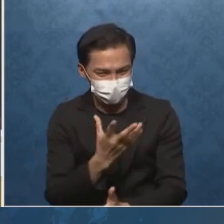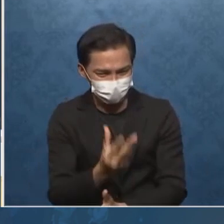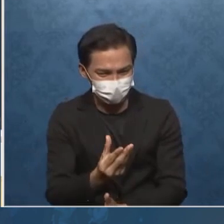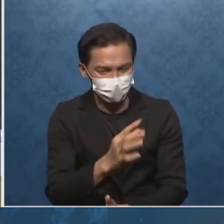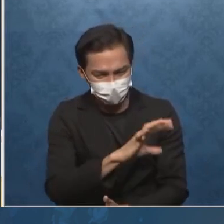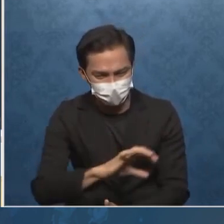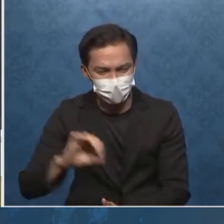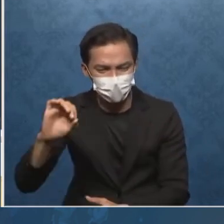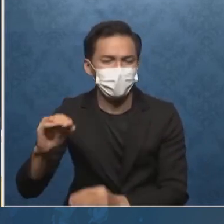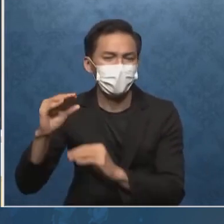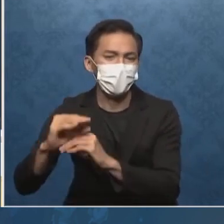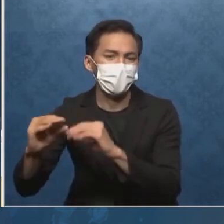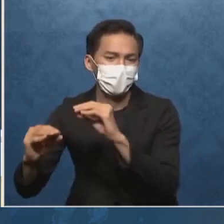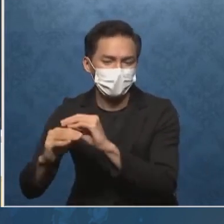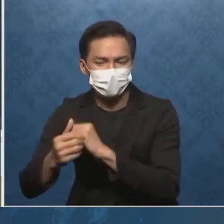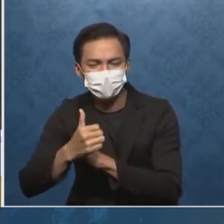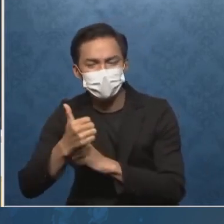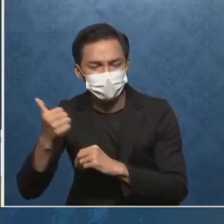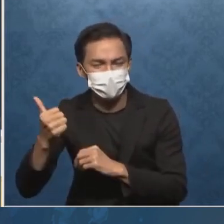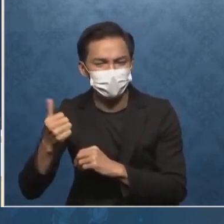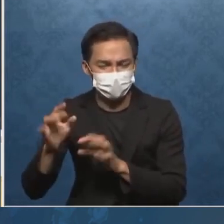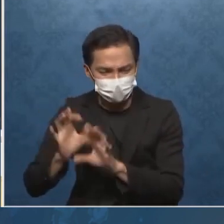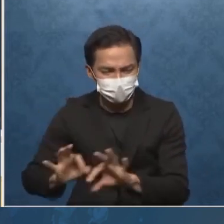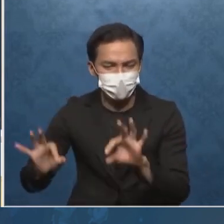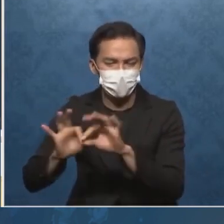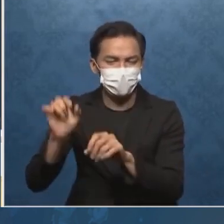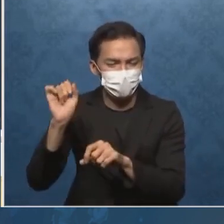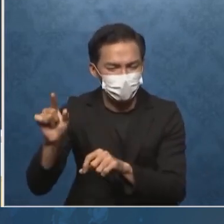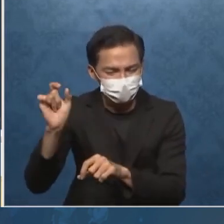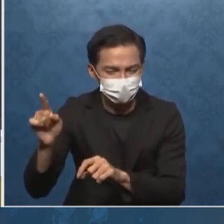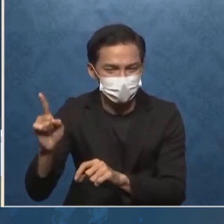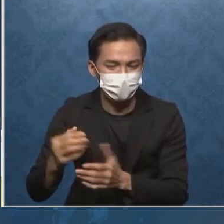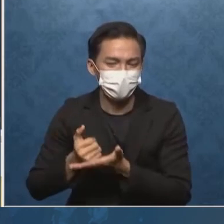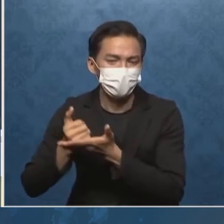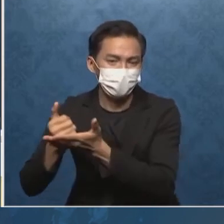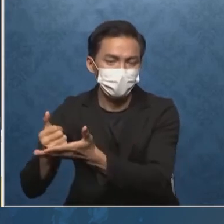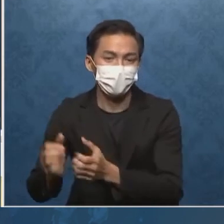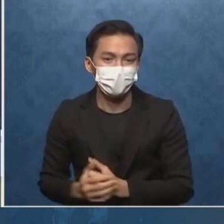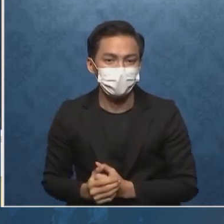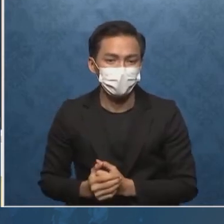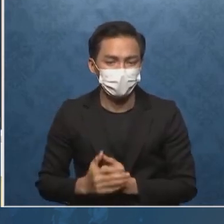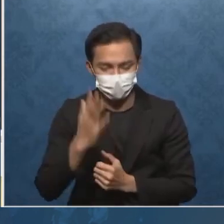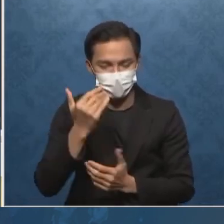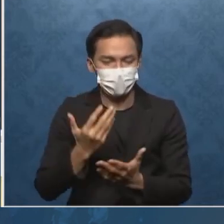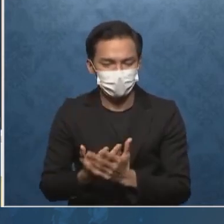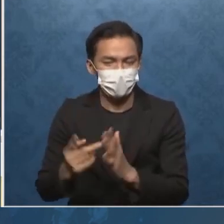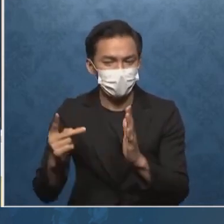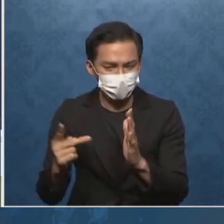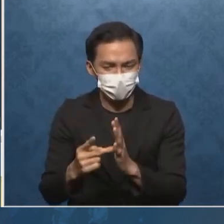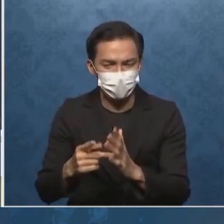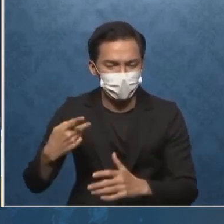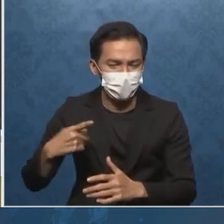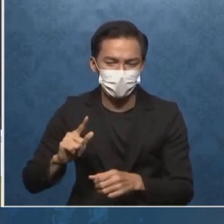ใช้ดำเนินการโครงการอื่นที่มีความพร้อมมีความจำเป็นเร่งด่วนอันจะช่วยให้การใช้จ่ายเงินกู้เกิด